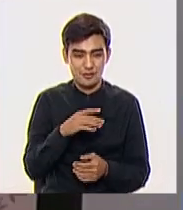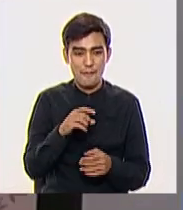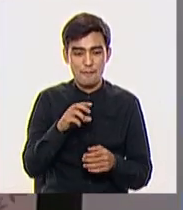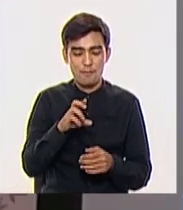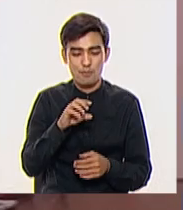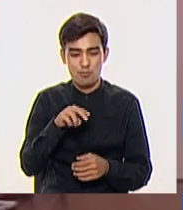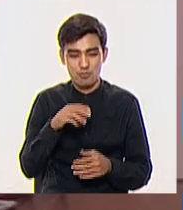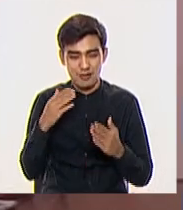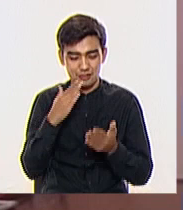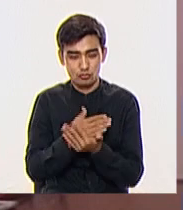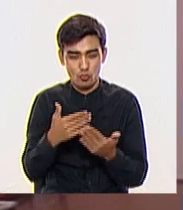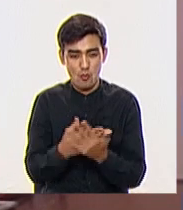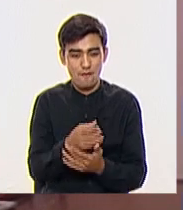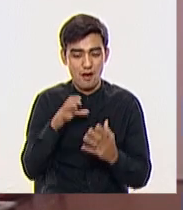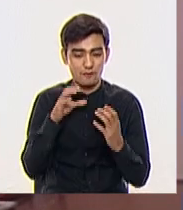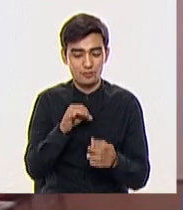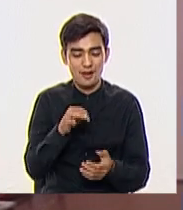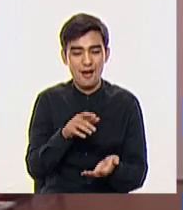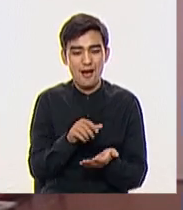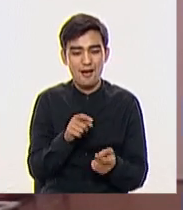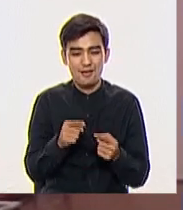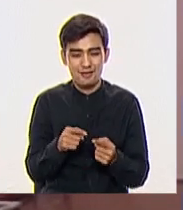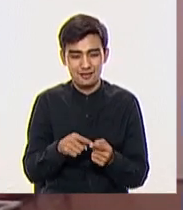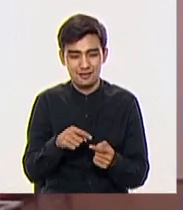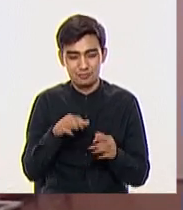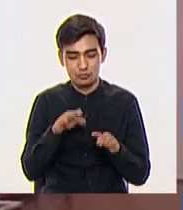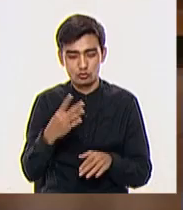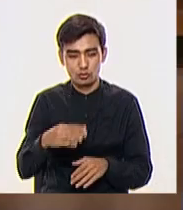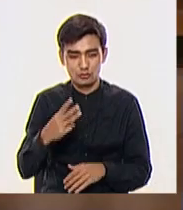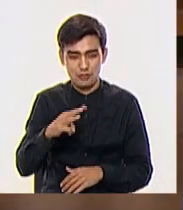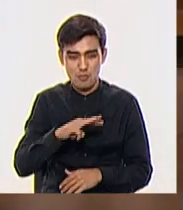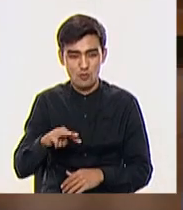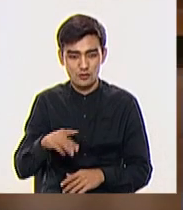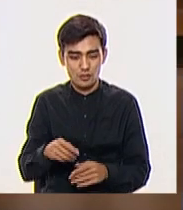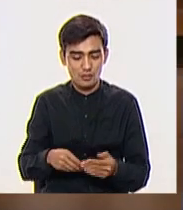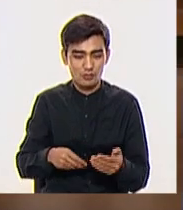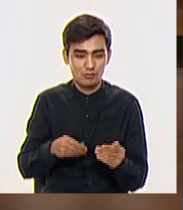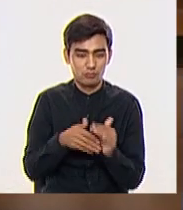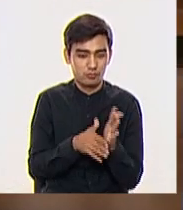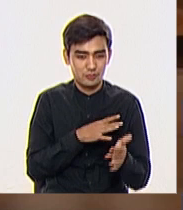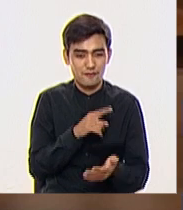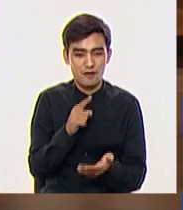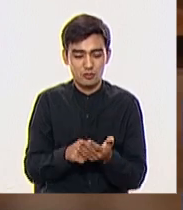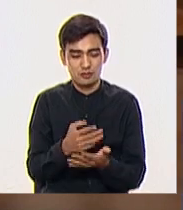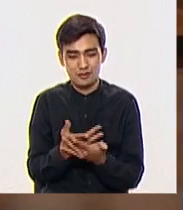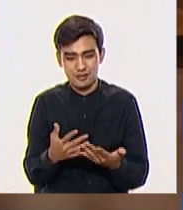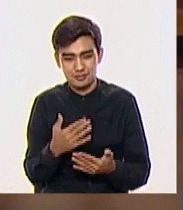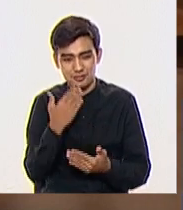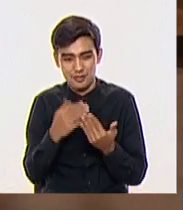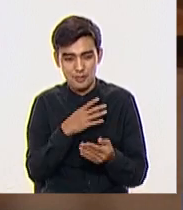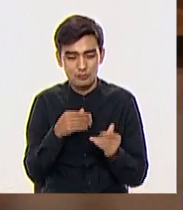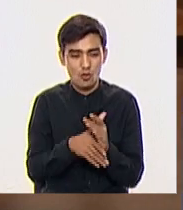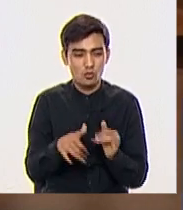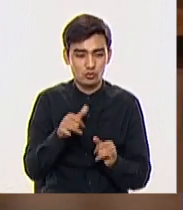новых автобусов, компания потратила на аренду транспорта почти 43 миллиона тенге. Вызвали вопросы и непомерные административные